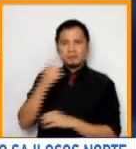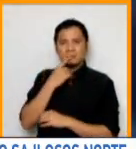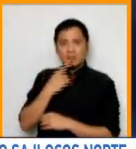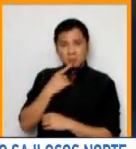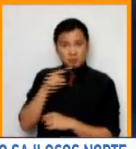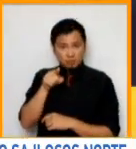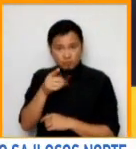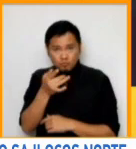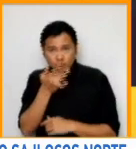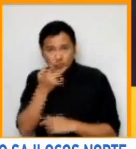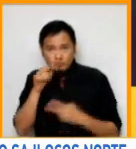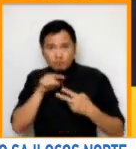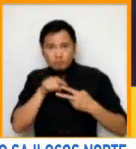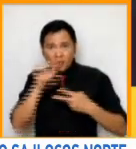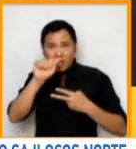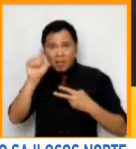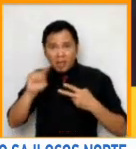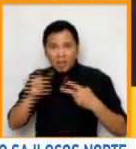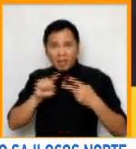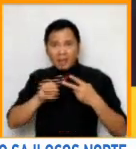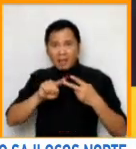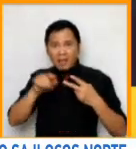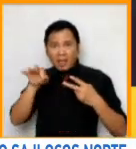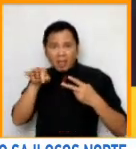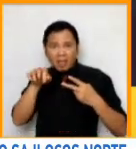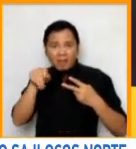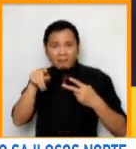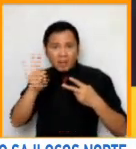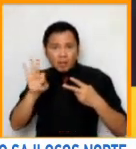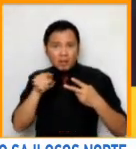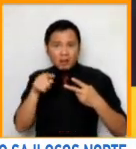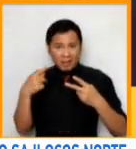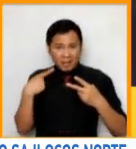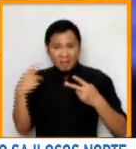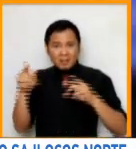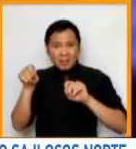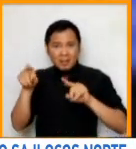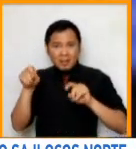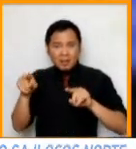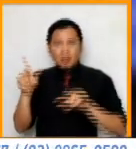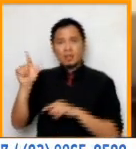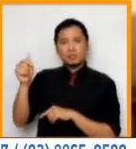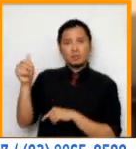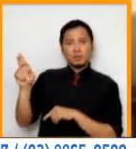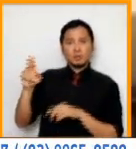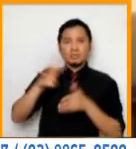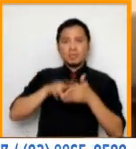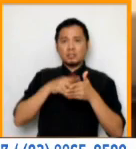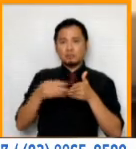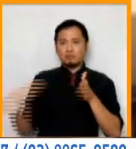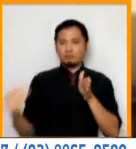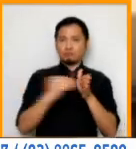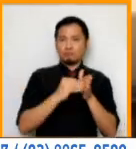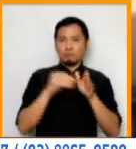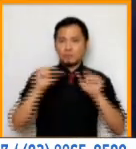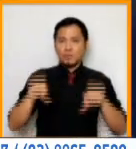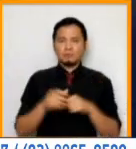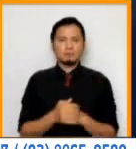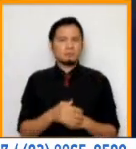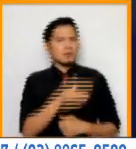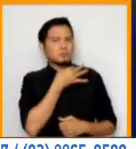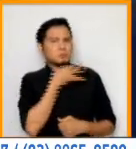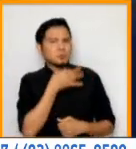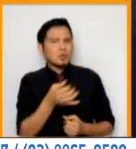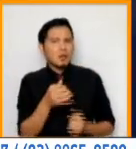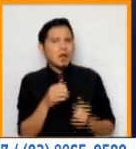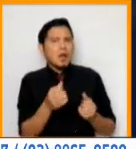daw po siyang binibenta. Ano siya, LGU slots yung binibenta niya. Magkano yung naging offer sa'yo? Paano yung magiging bayaran? Usually